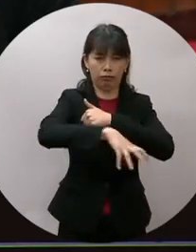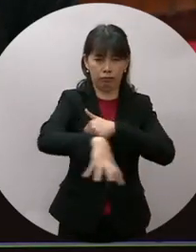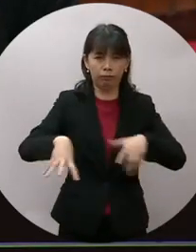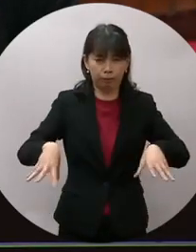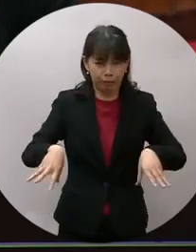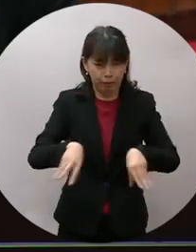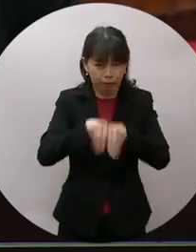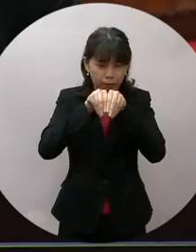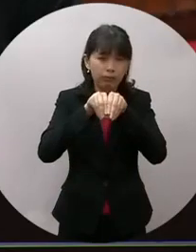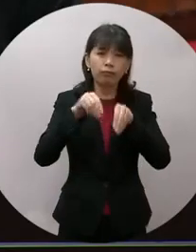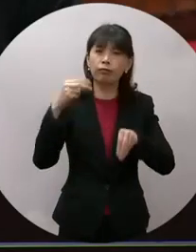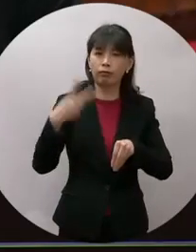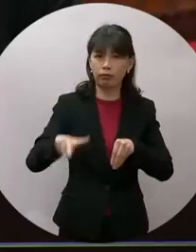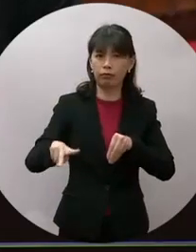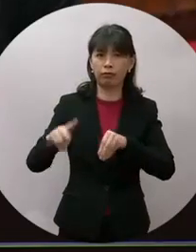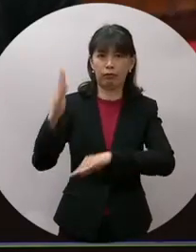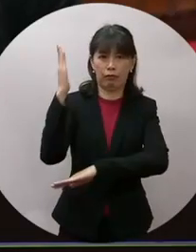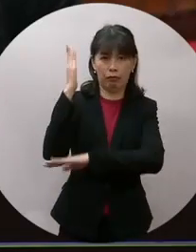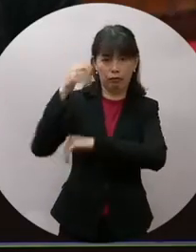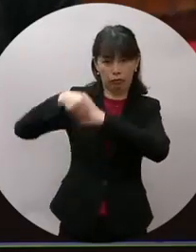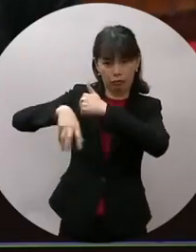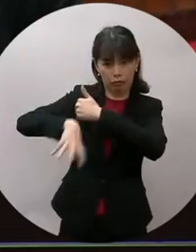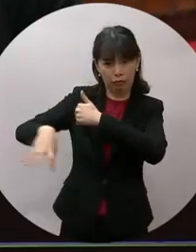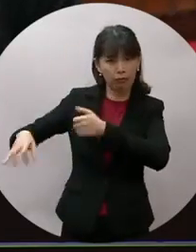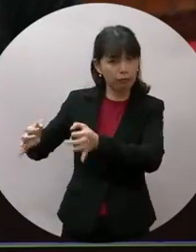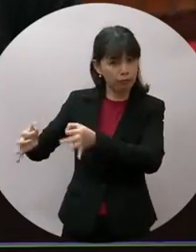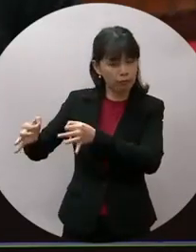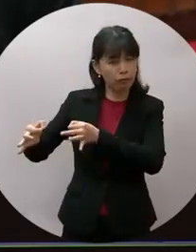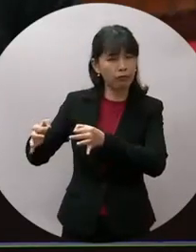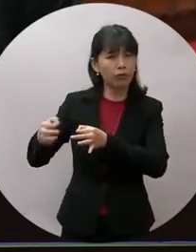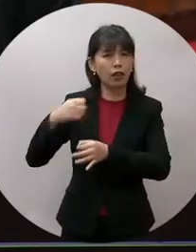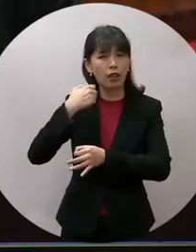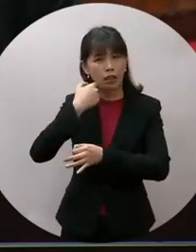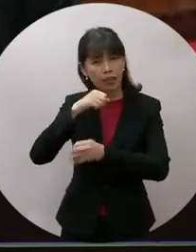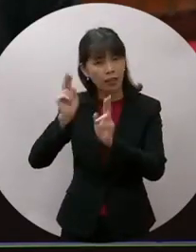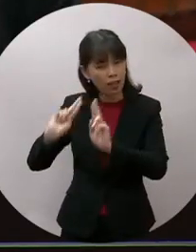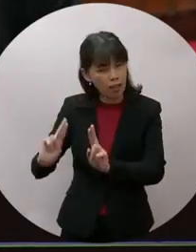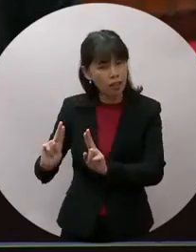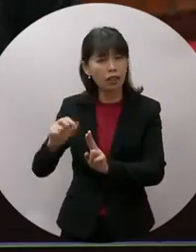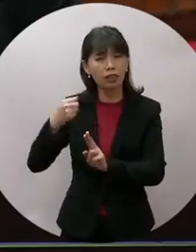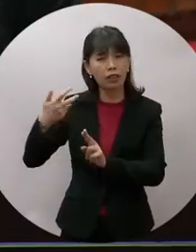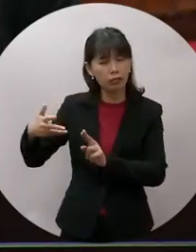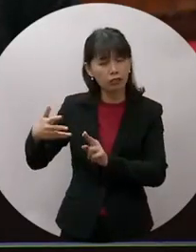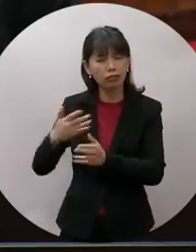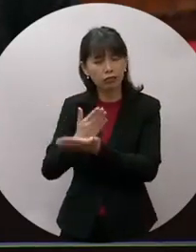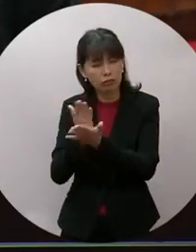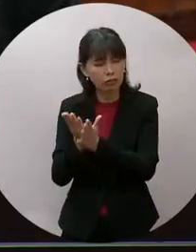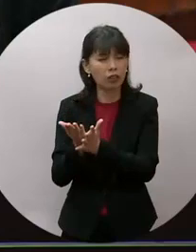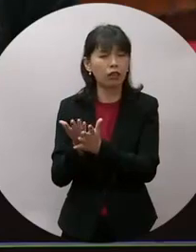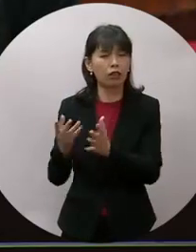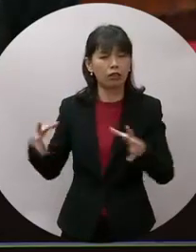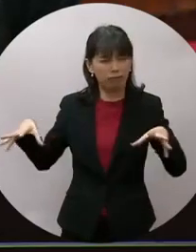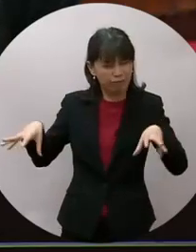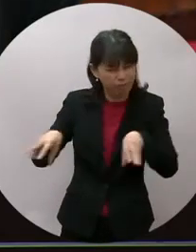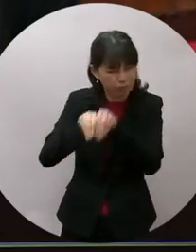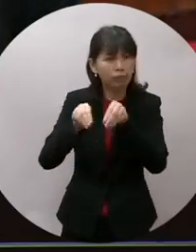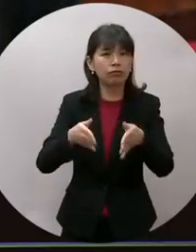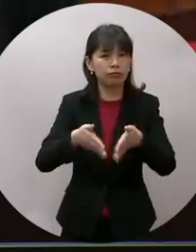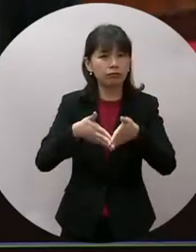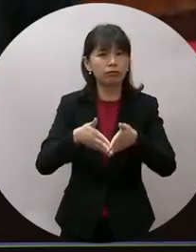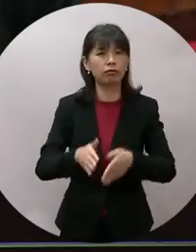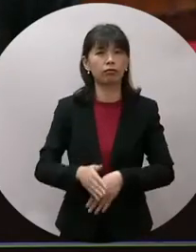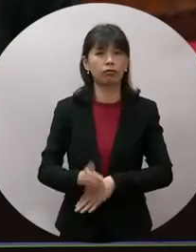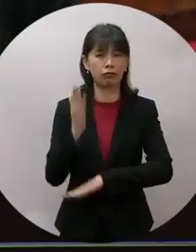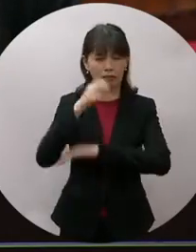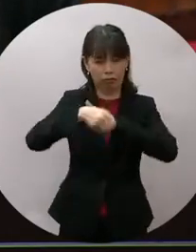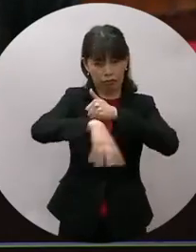也要统筹各国营事业单位。因为我们发现我们在做很多为民服务工作的时候，这种部会的